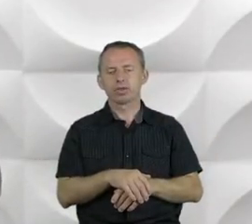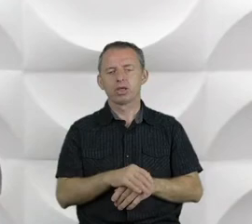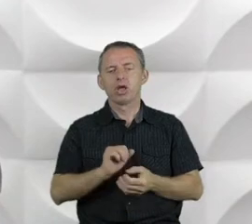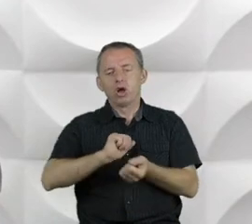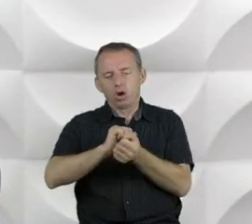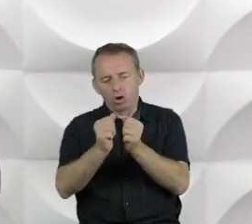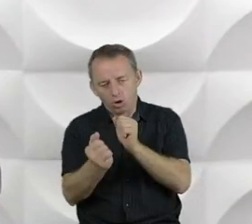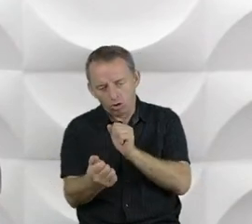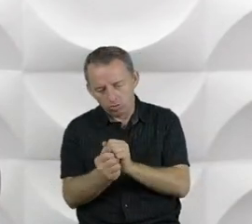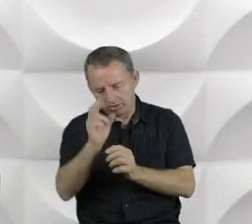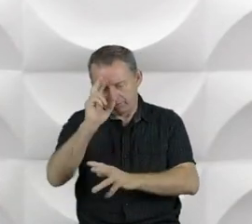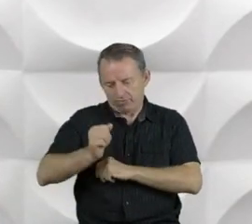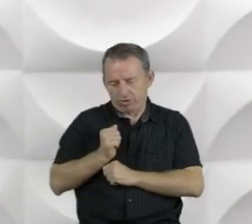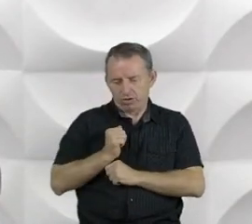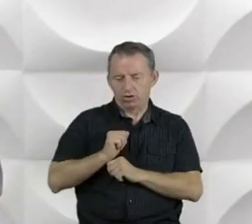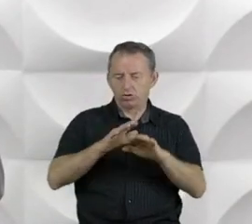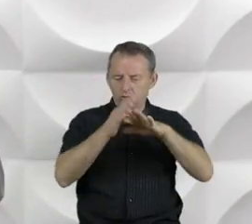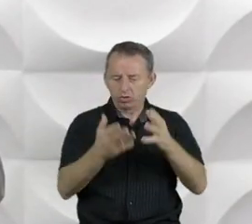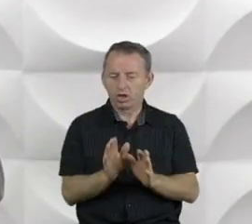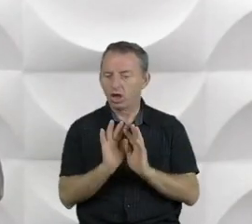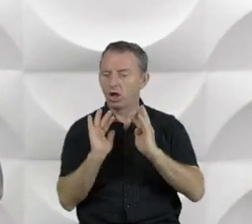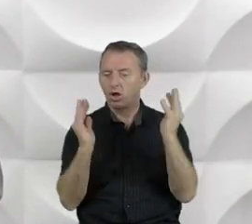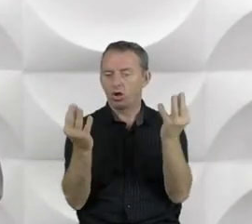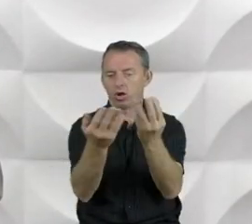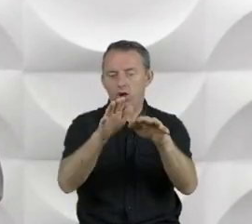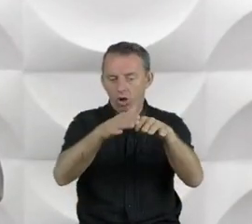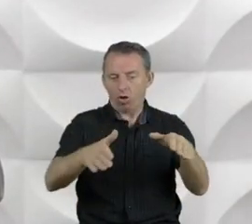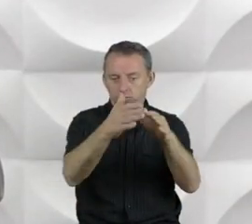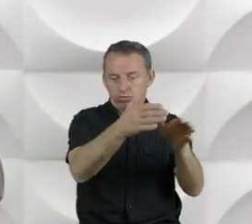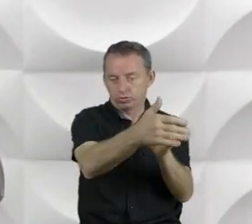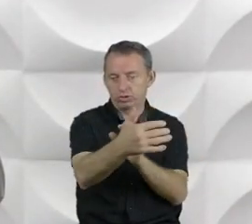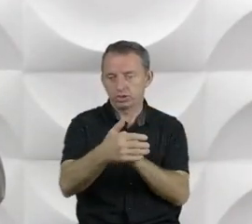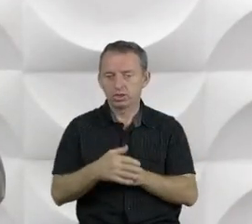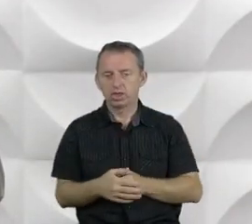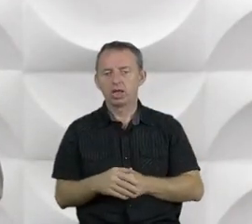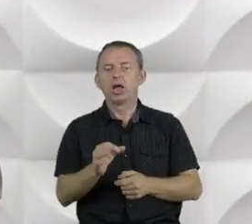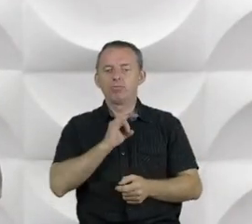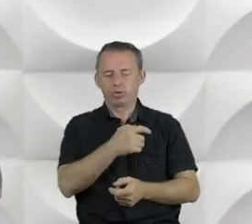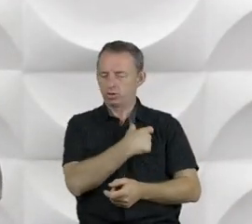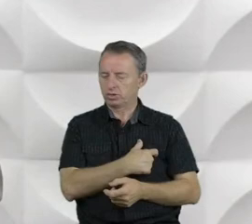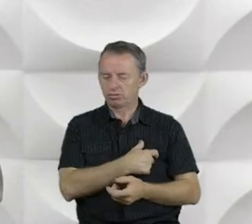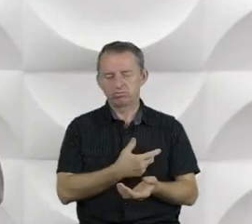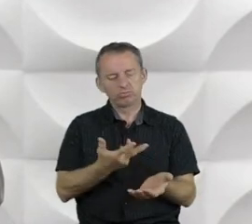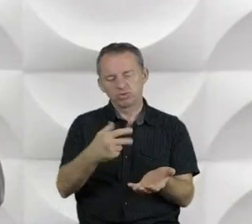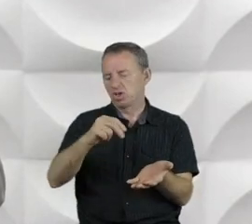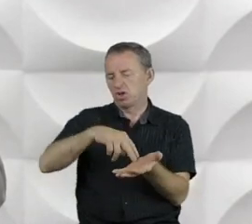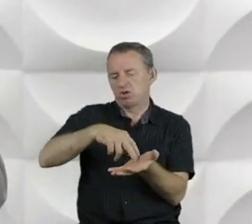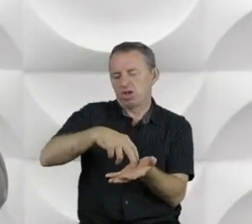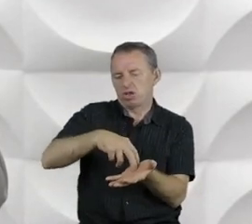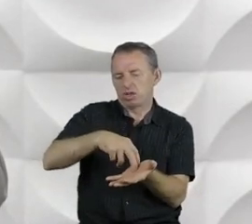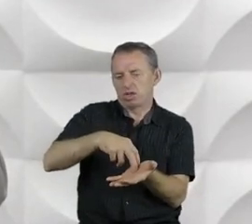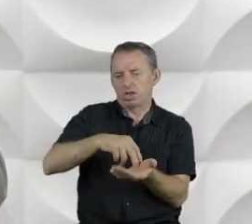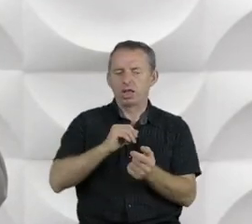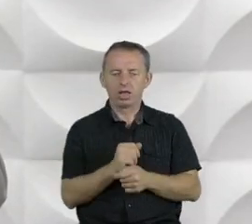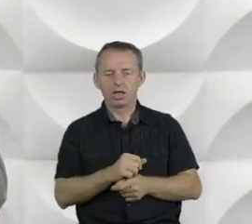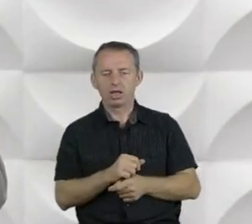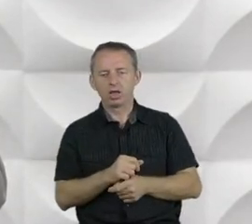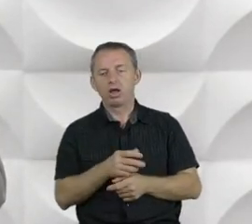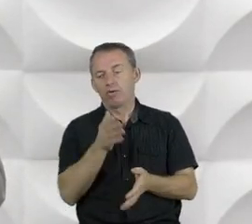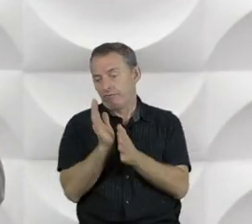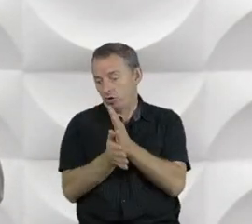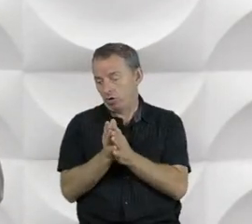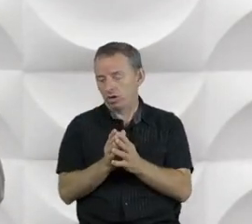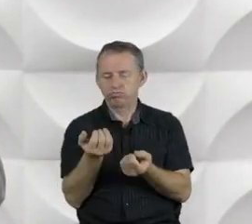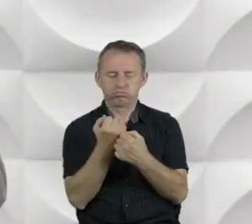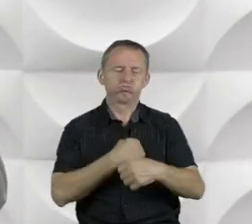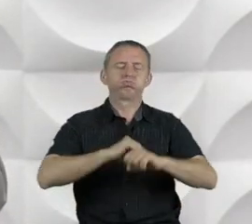Choćby wojsko rozbiło naprzeciw mnie obóz, moje serce się nie ulęknie. Choćby wojna